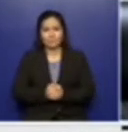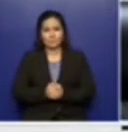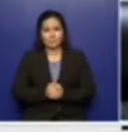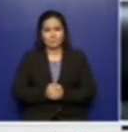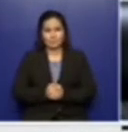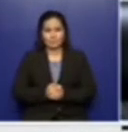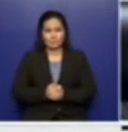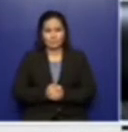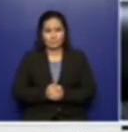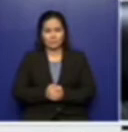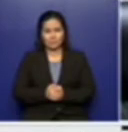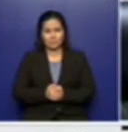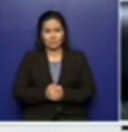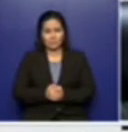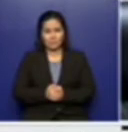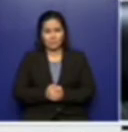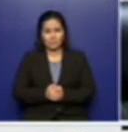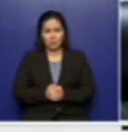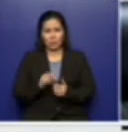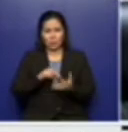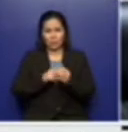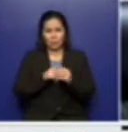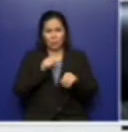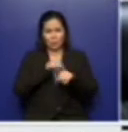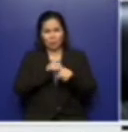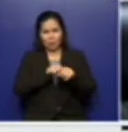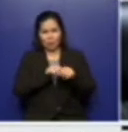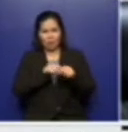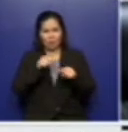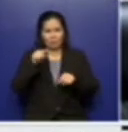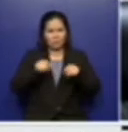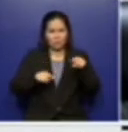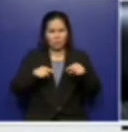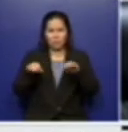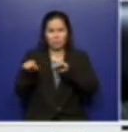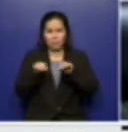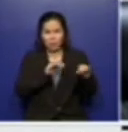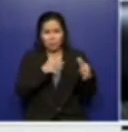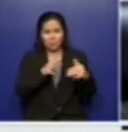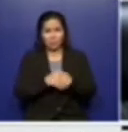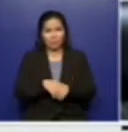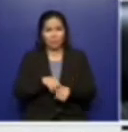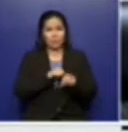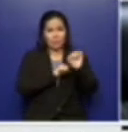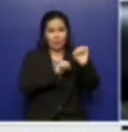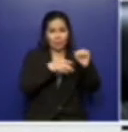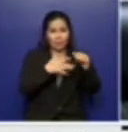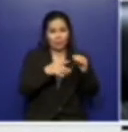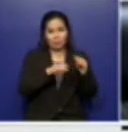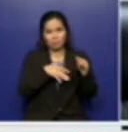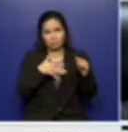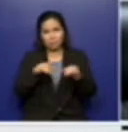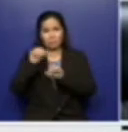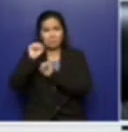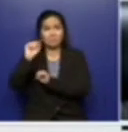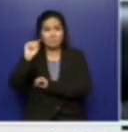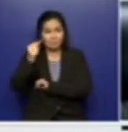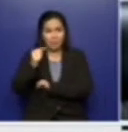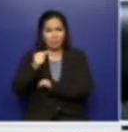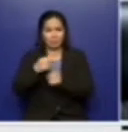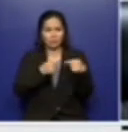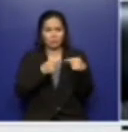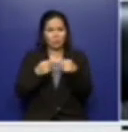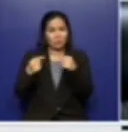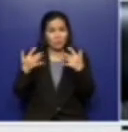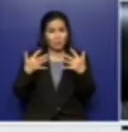กาศไม่พร้อมกันเป็นประกาศที่ทิ้งระยะเพราะฉะนั้นการประกาศแต่ละ